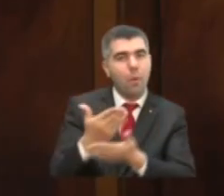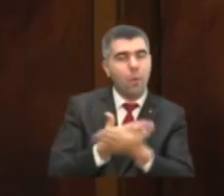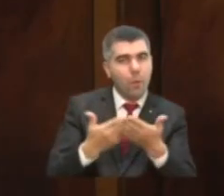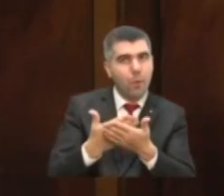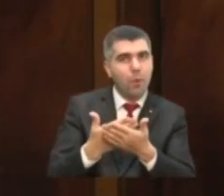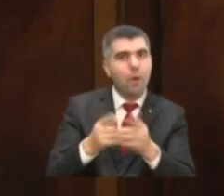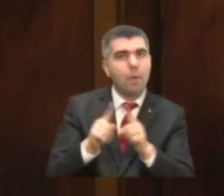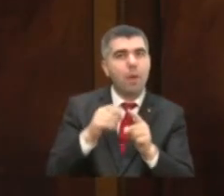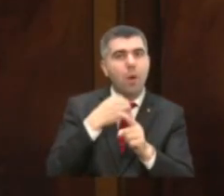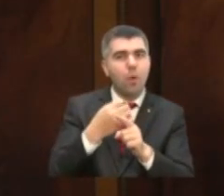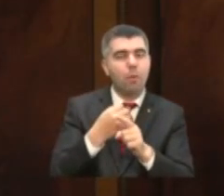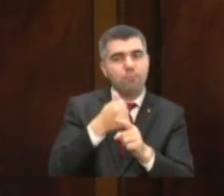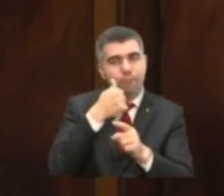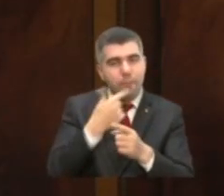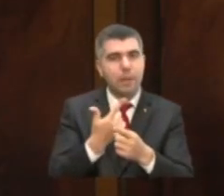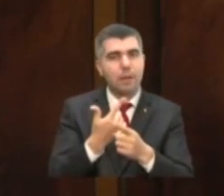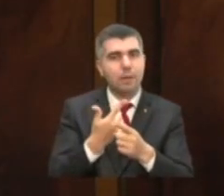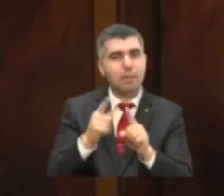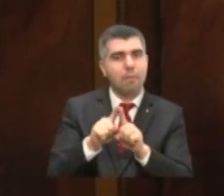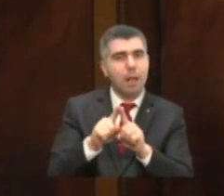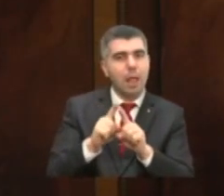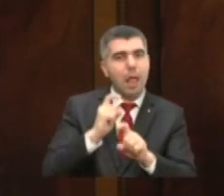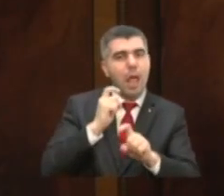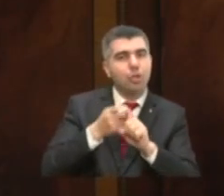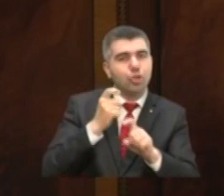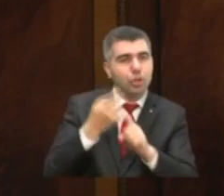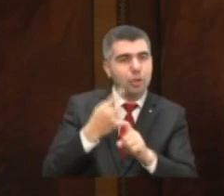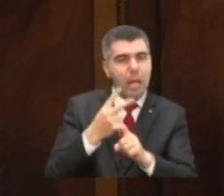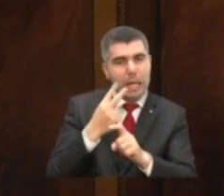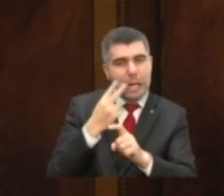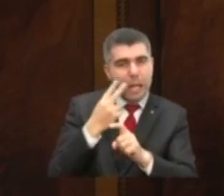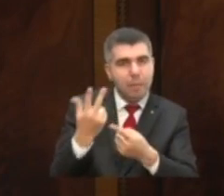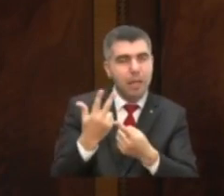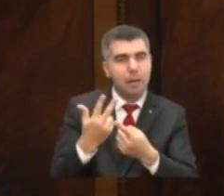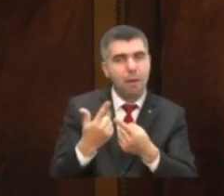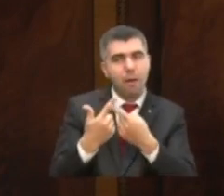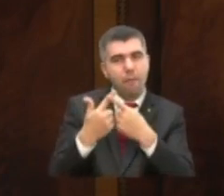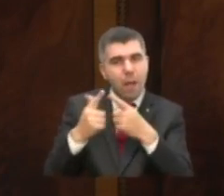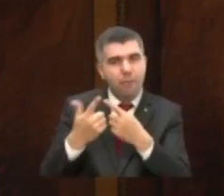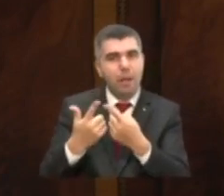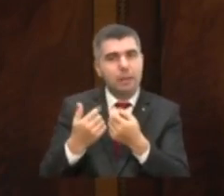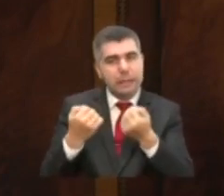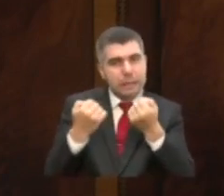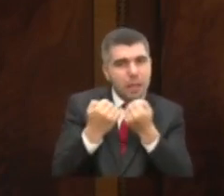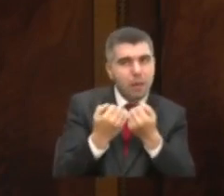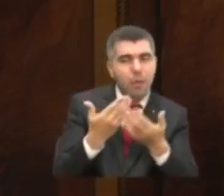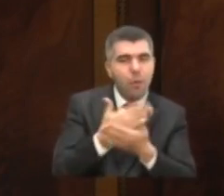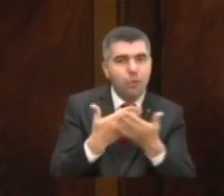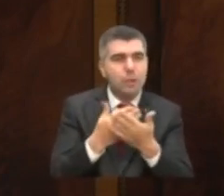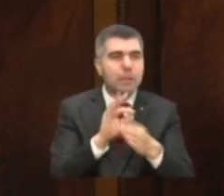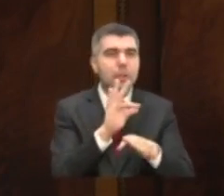محاربة الجريمة، محاربة الإدمان، ومحاربة المخدرات، محاربة العنف. وهذا نظمت